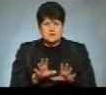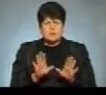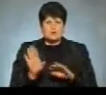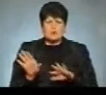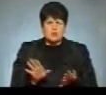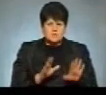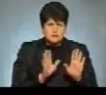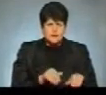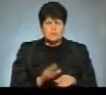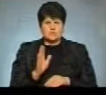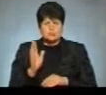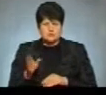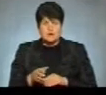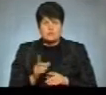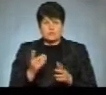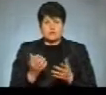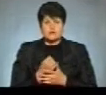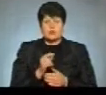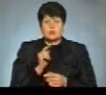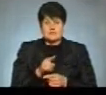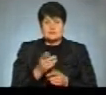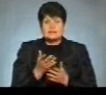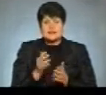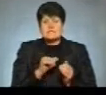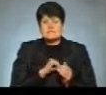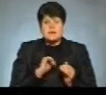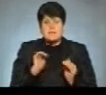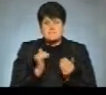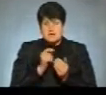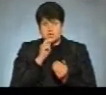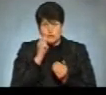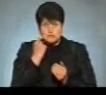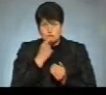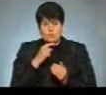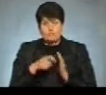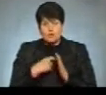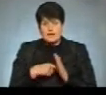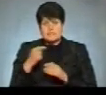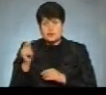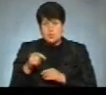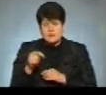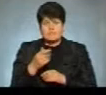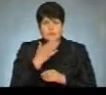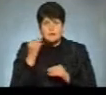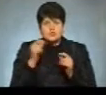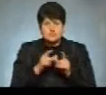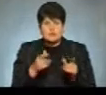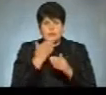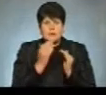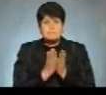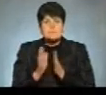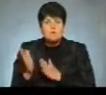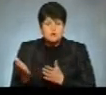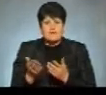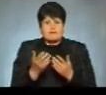само собою буде. А воно вийшло там, де найменше української мови. В Донецьку, в Луганську, де немає шкіл, де немає бібліотек, де